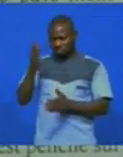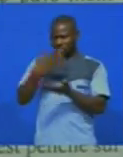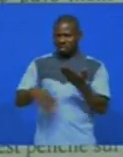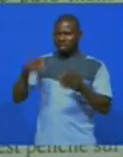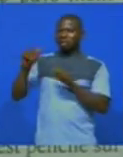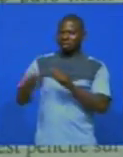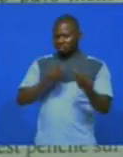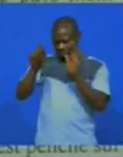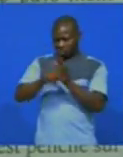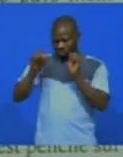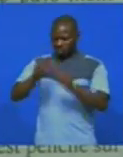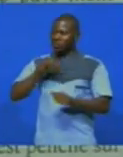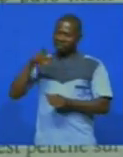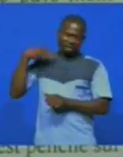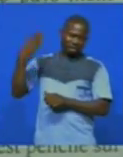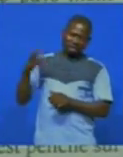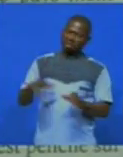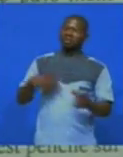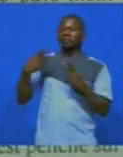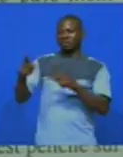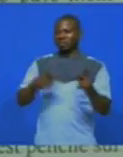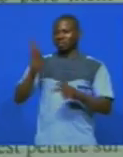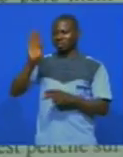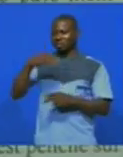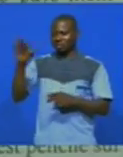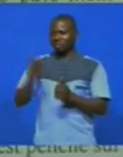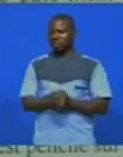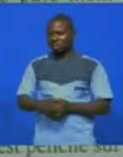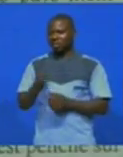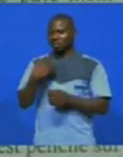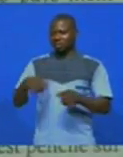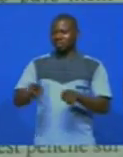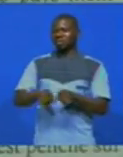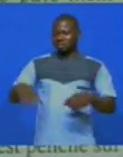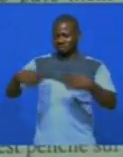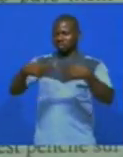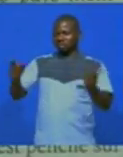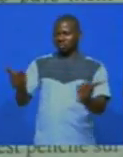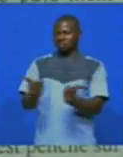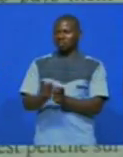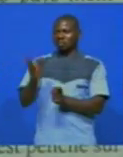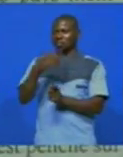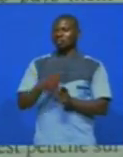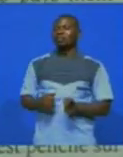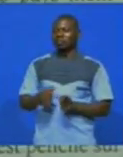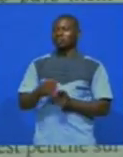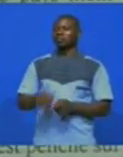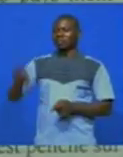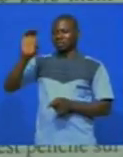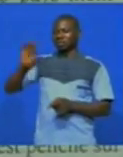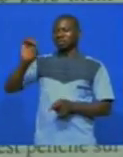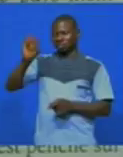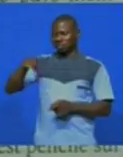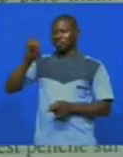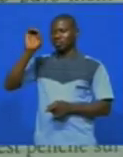insolite, l'opposition qui sollicite la création d'un club de presse du CFOP pour, selon Aujourd'hui au Faso, que les journalistes et